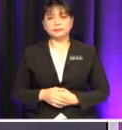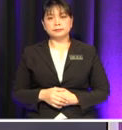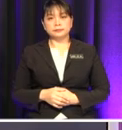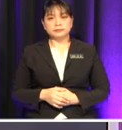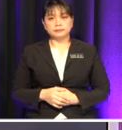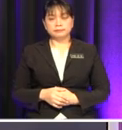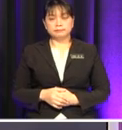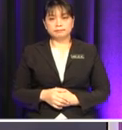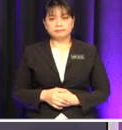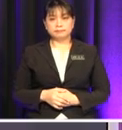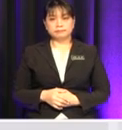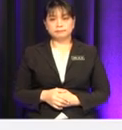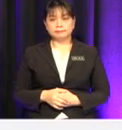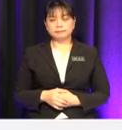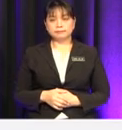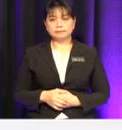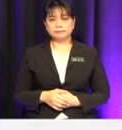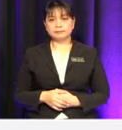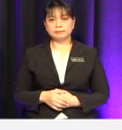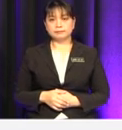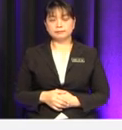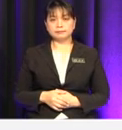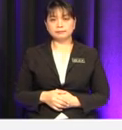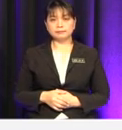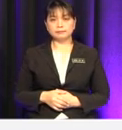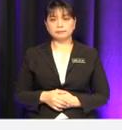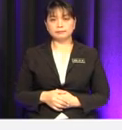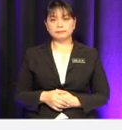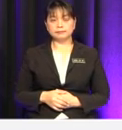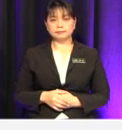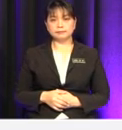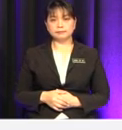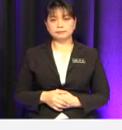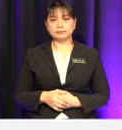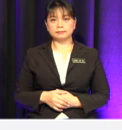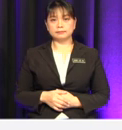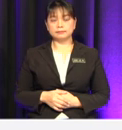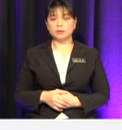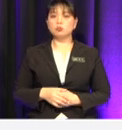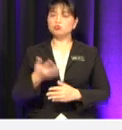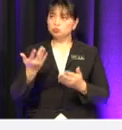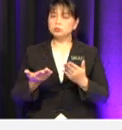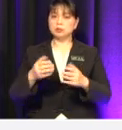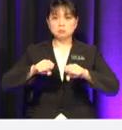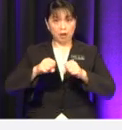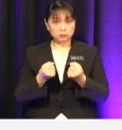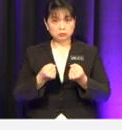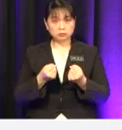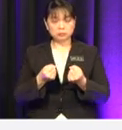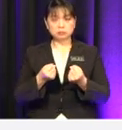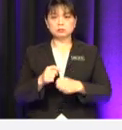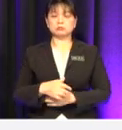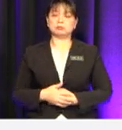kalau dia terjatuh dengan tulang jawabannya adalah patah Sewu yang mungkin tuh patah